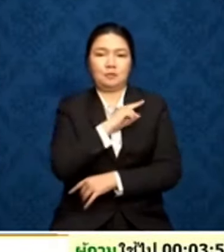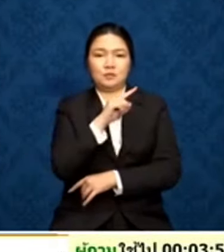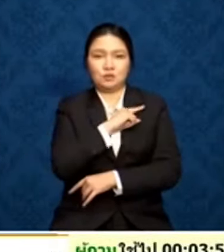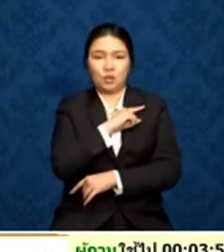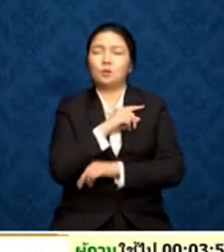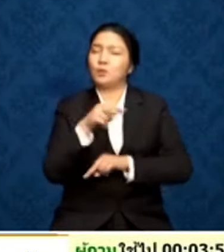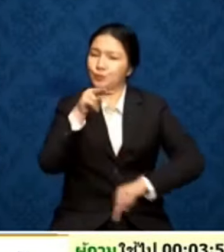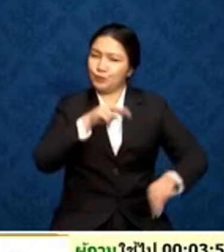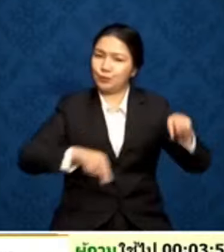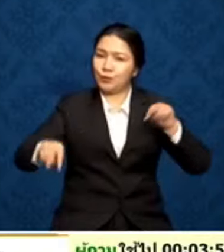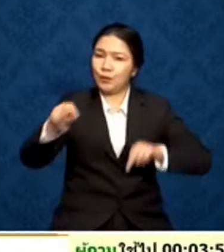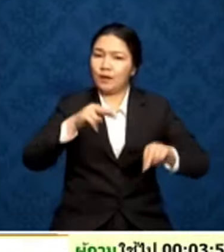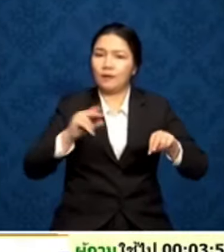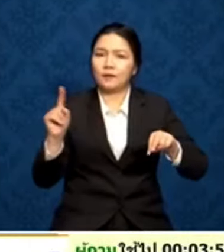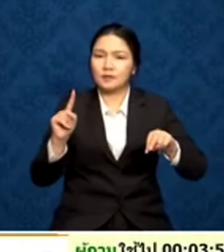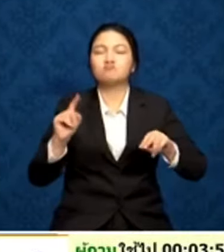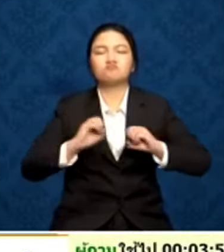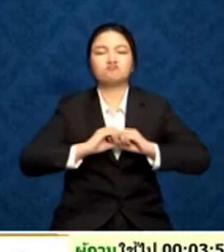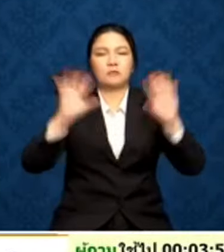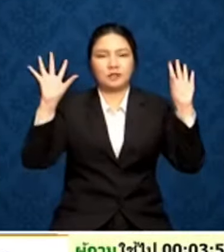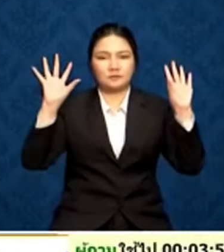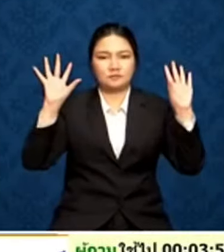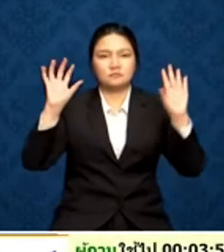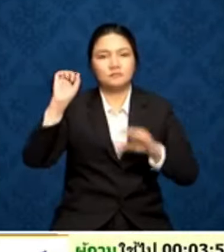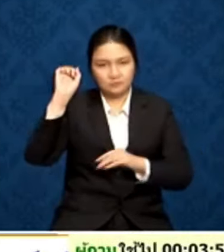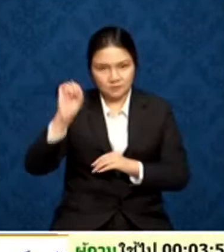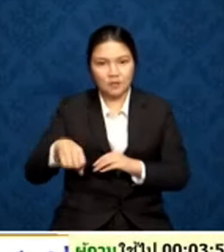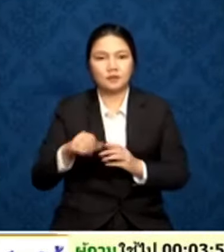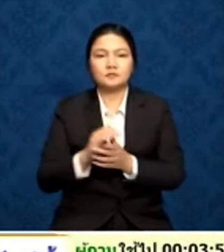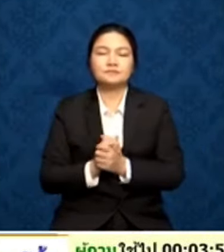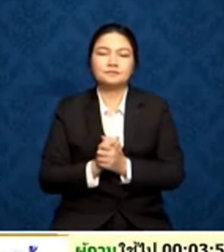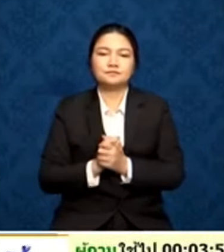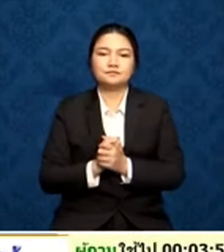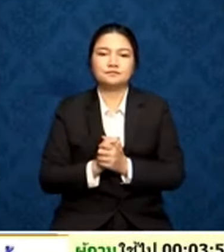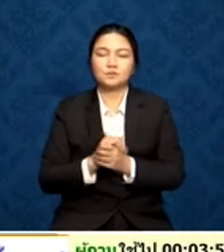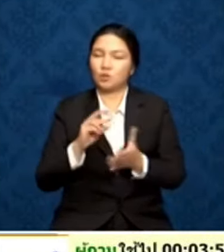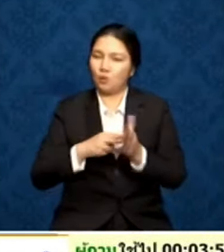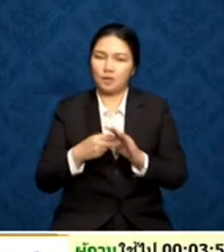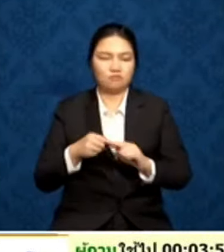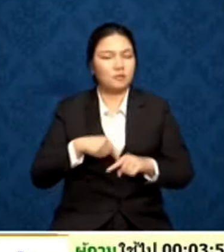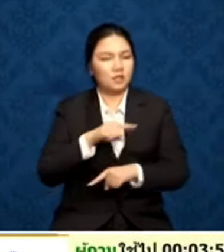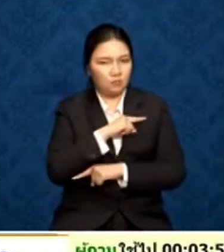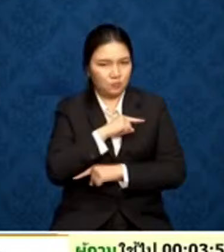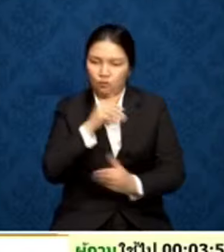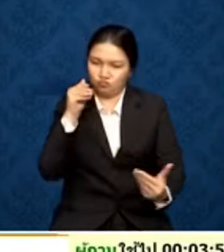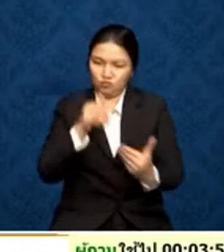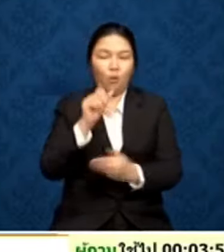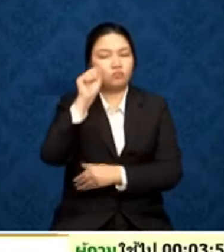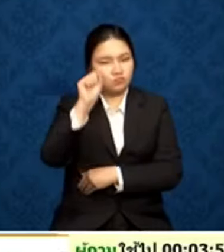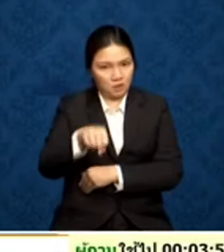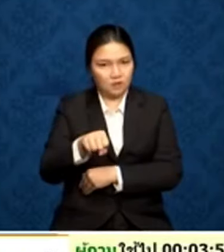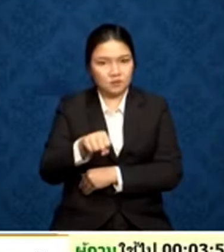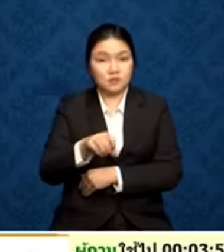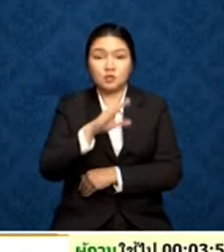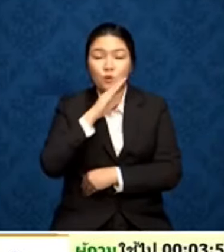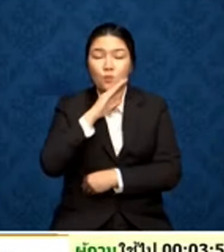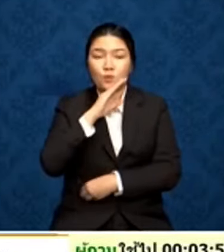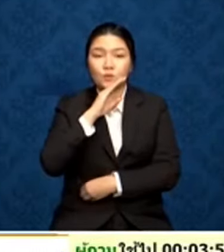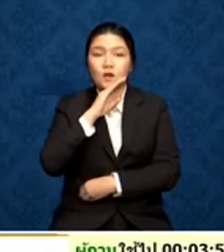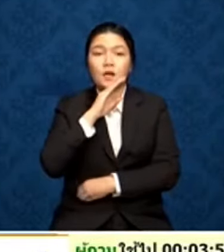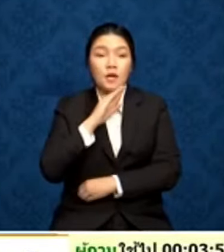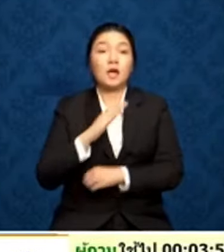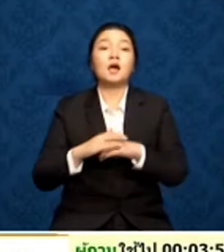ย่างชัดเจนนะครับอย่างชัดเจนแล้วก็เป็นหน้าที่โดยตรงถ้าเราเพิ่มในส่วนของยาเส